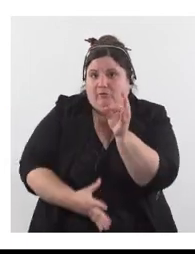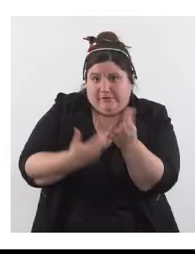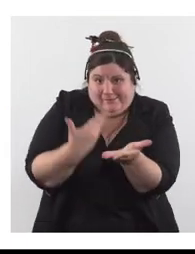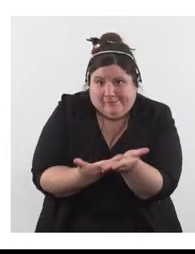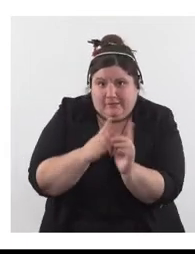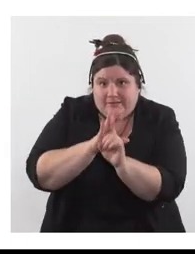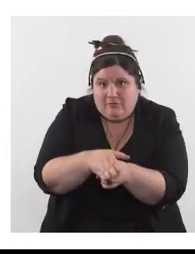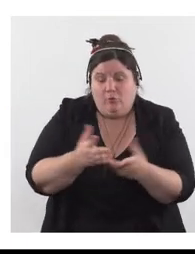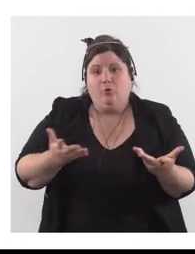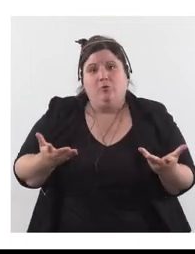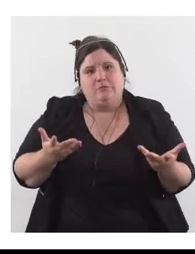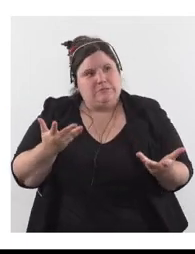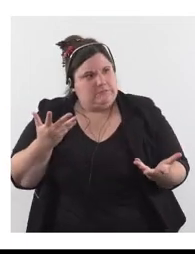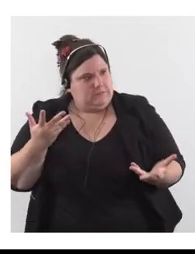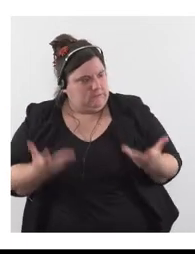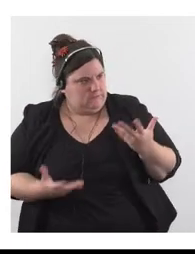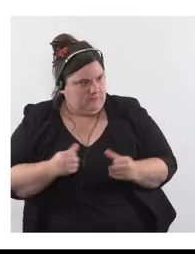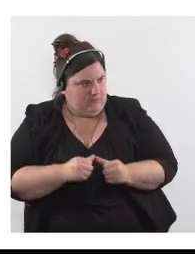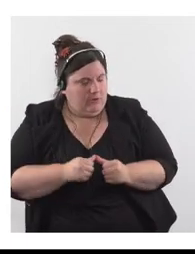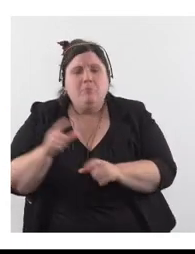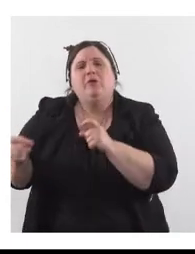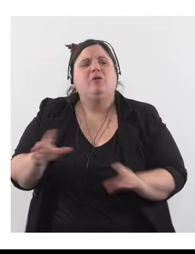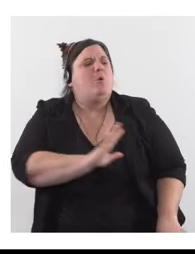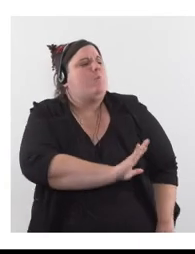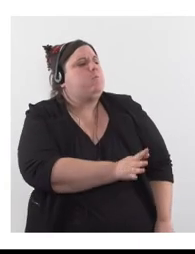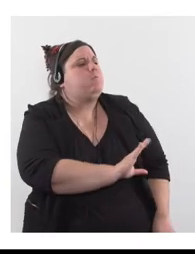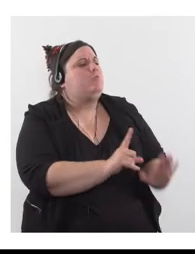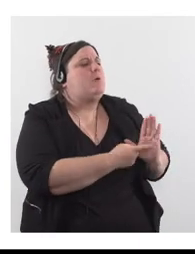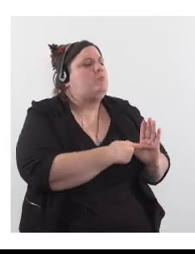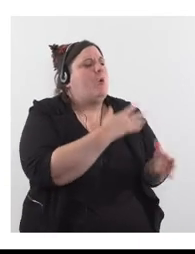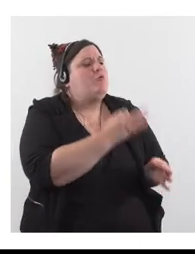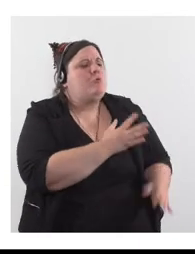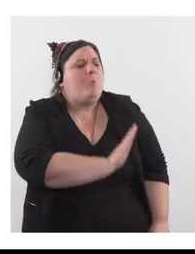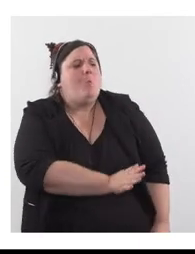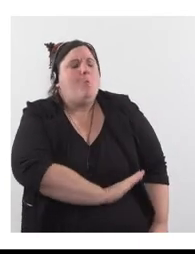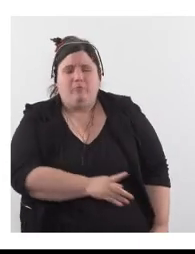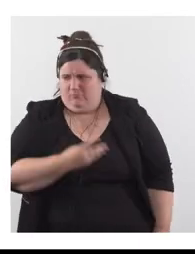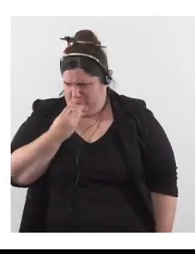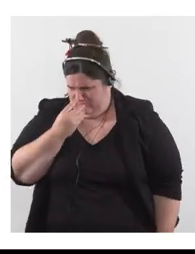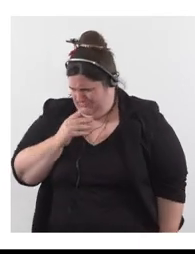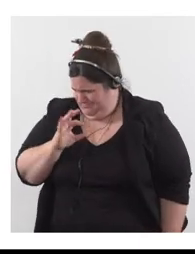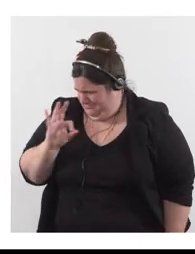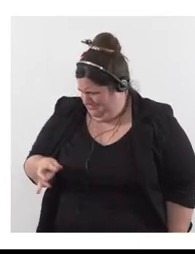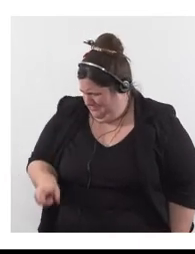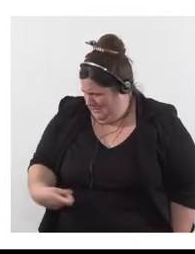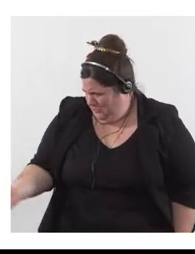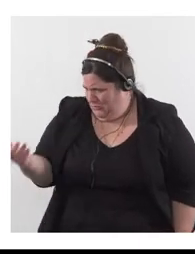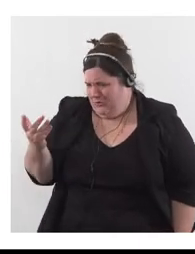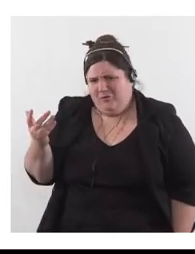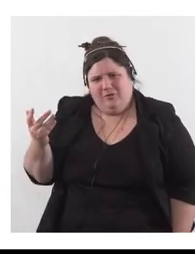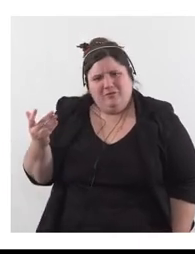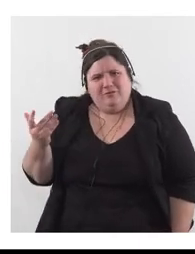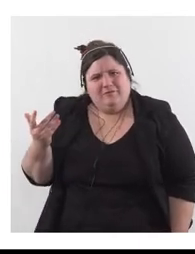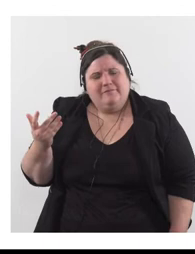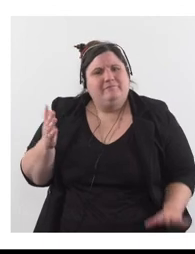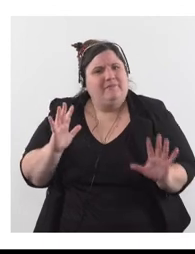« ça n'a rien avec le droit ». Mais je pense que ça a à voir avec le droit. Deuxième chose, vous évoquiez le fait, mais comment